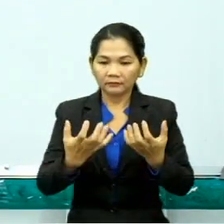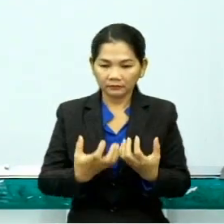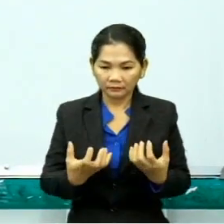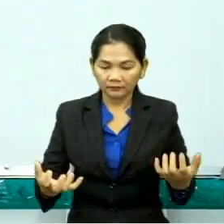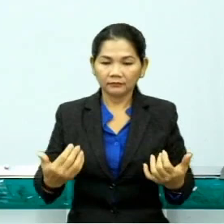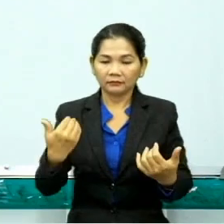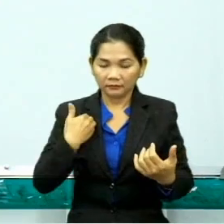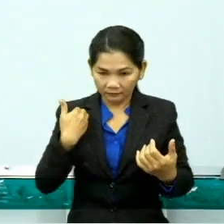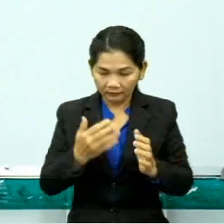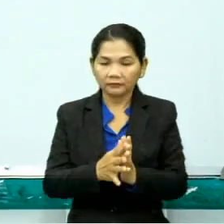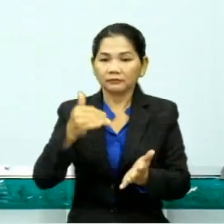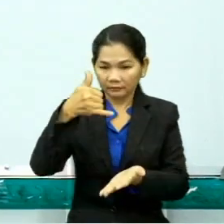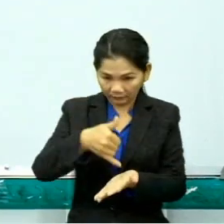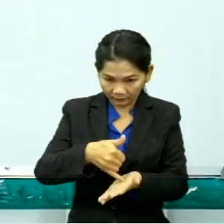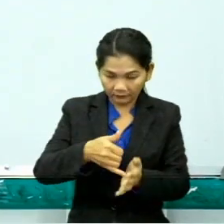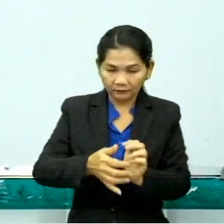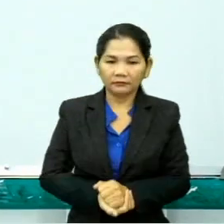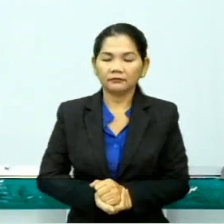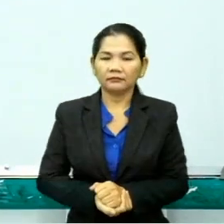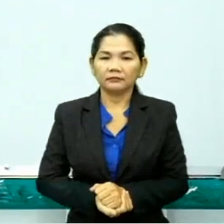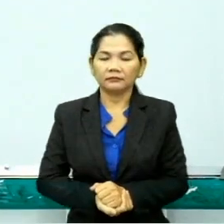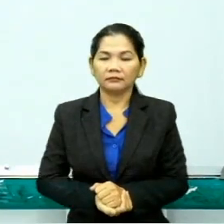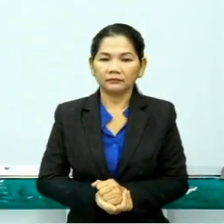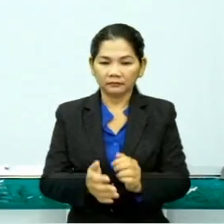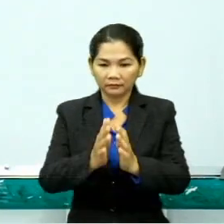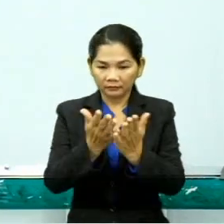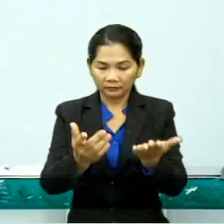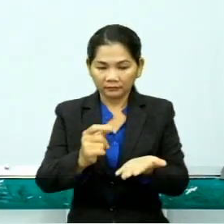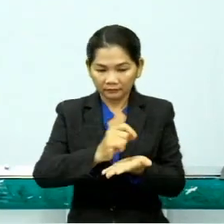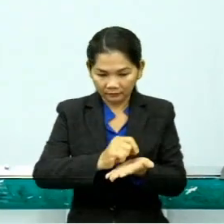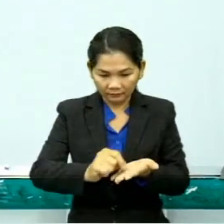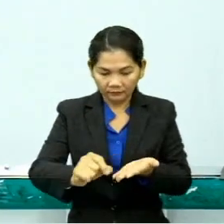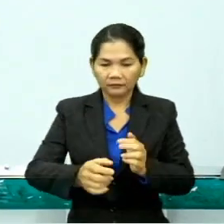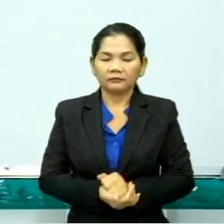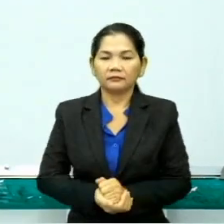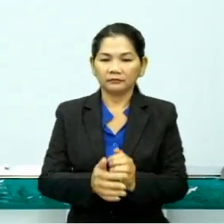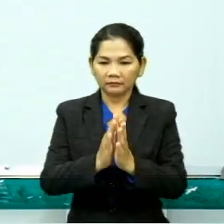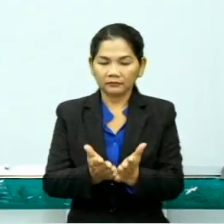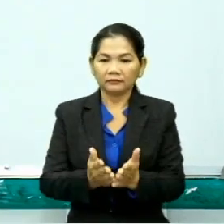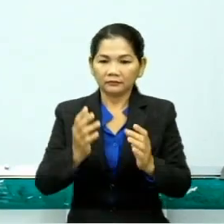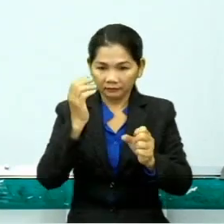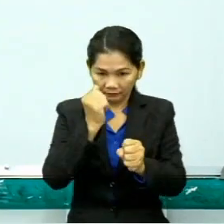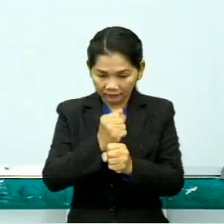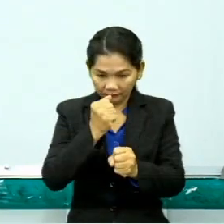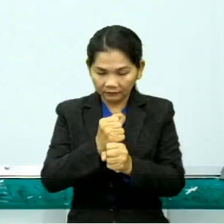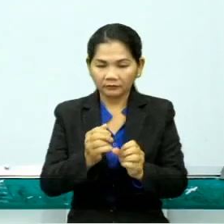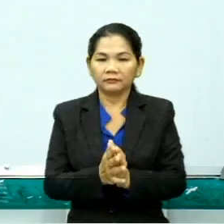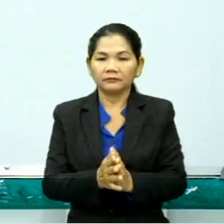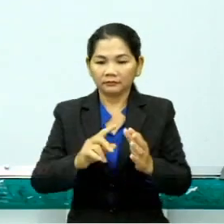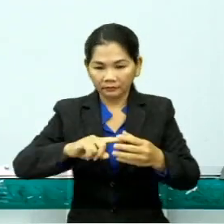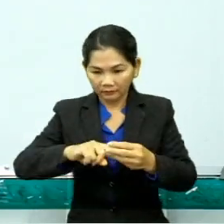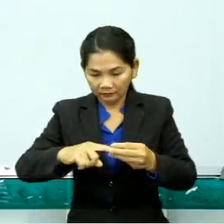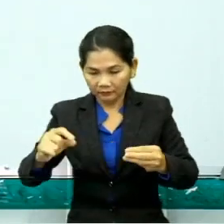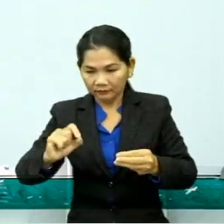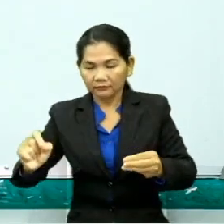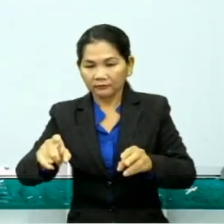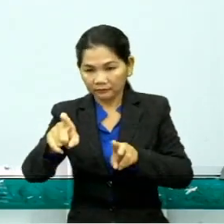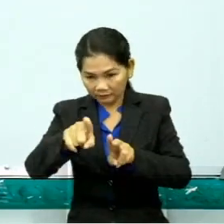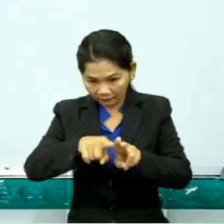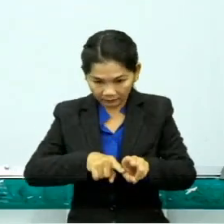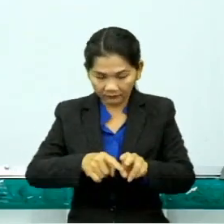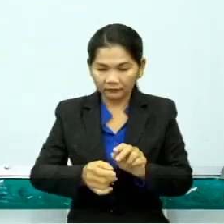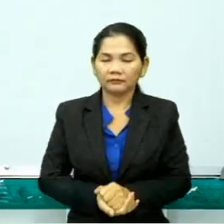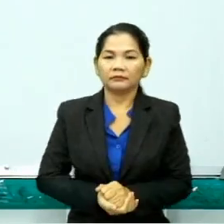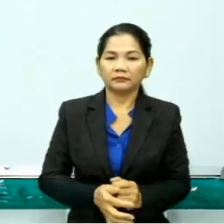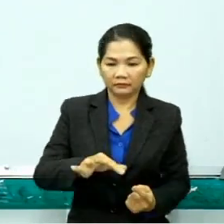đẹp đầy dương trời miền ở thằng ngày ní. Chàng miền đôi chia sụp hơi sở xế, sụp hơi kịch cá, bếch, bánh tuột.